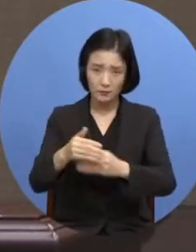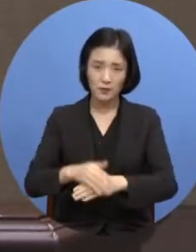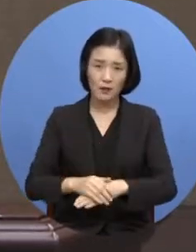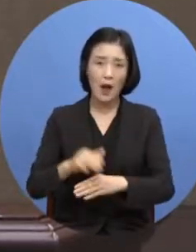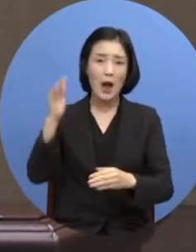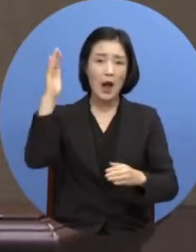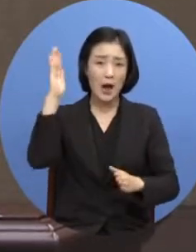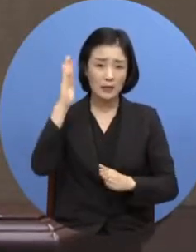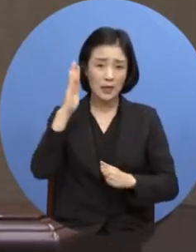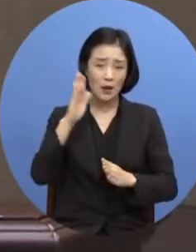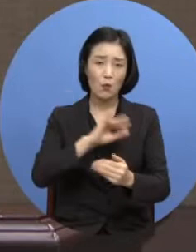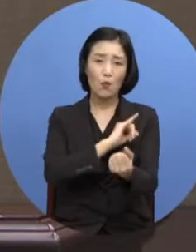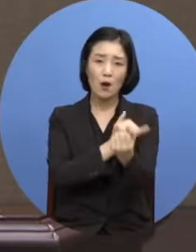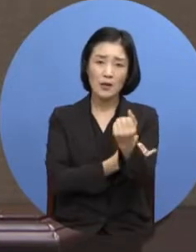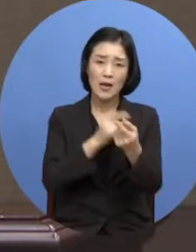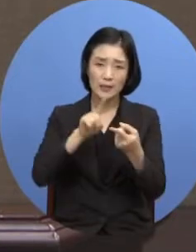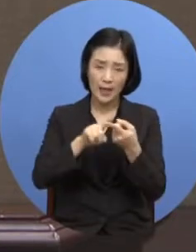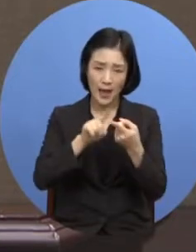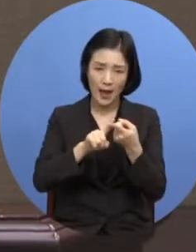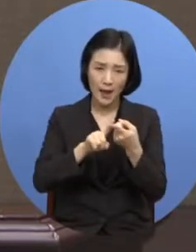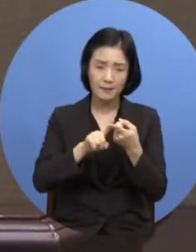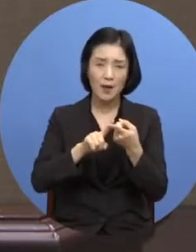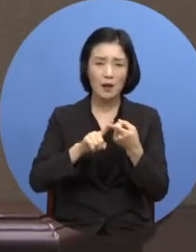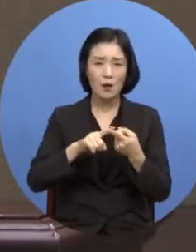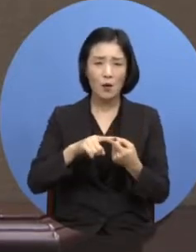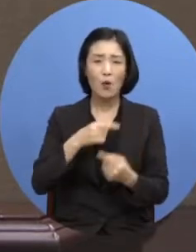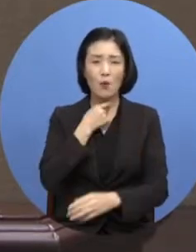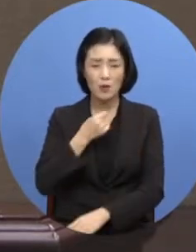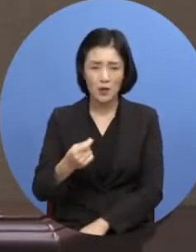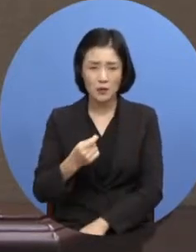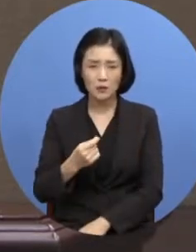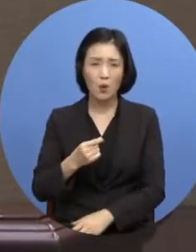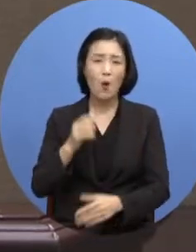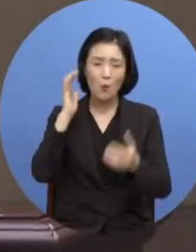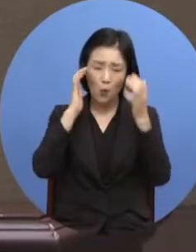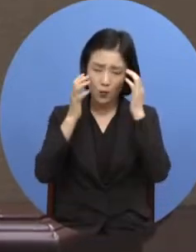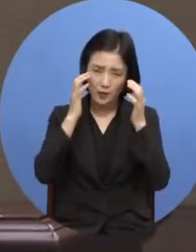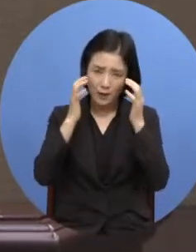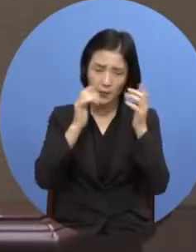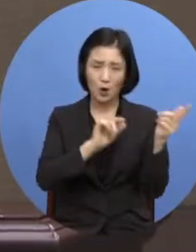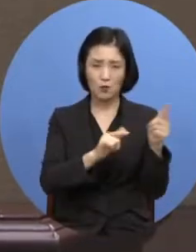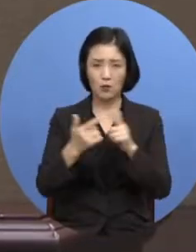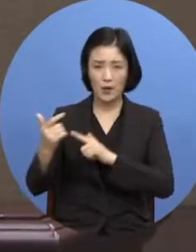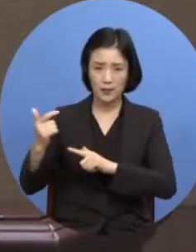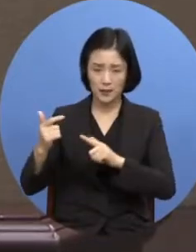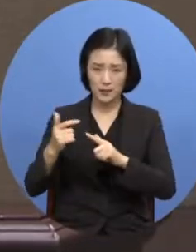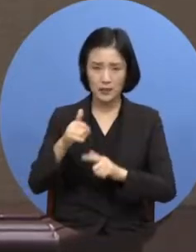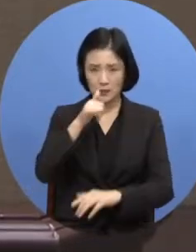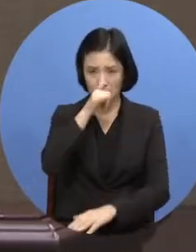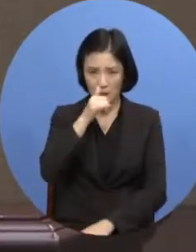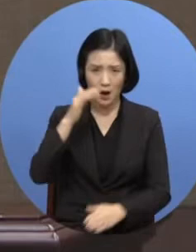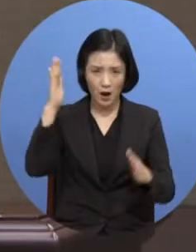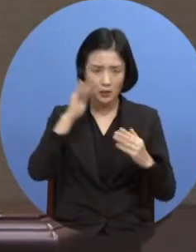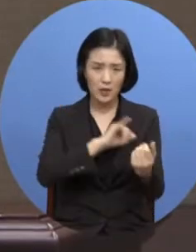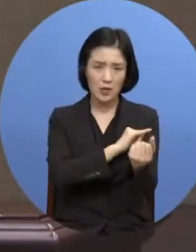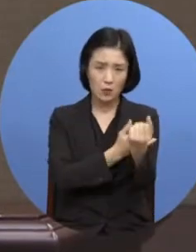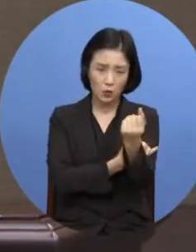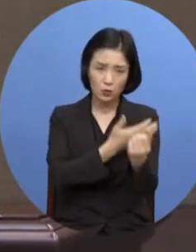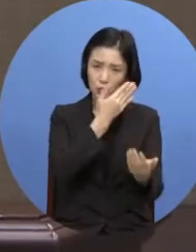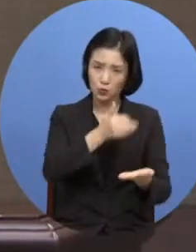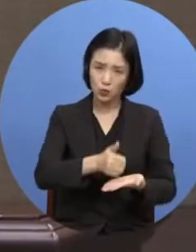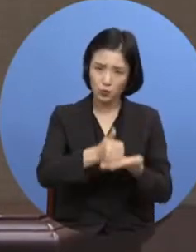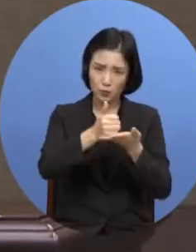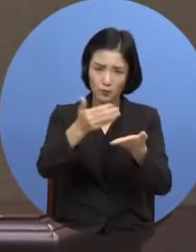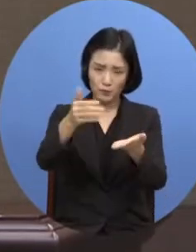권리에 대한 목소리는 날이 갈수록 복잡다단해지고 있습니다. 물론 학생들의 인권도 존중받아